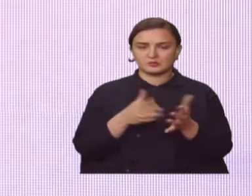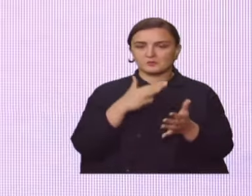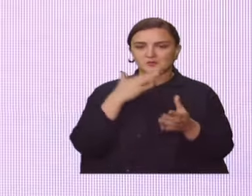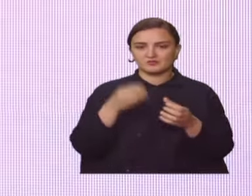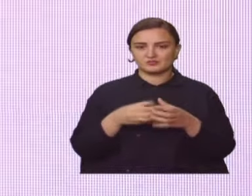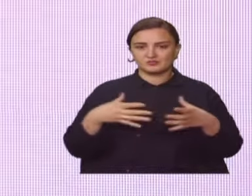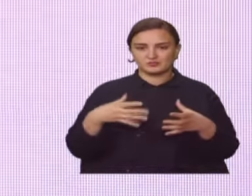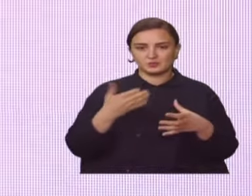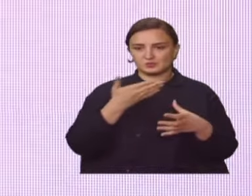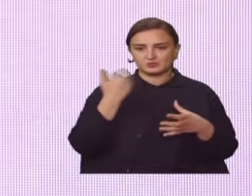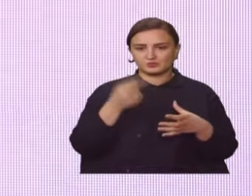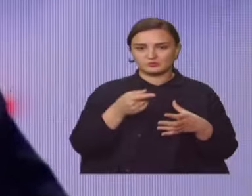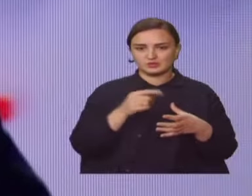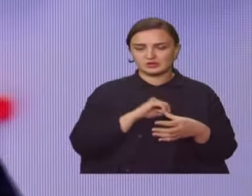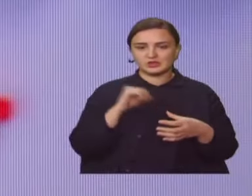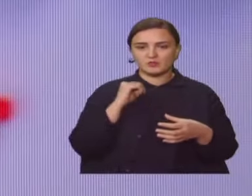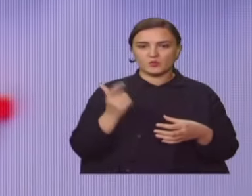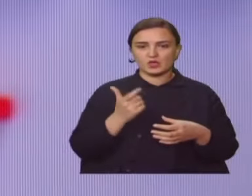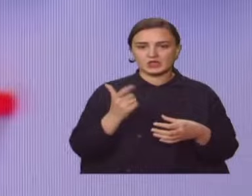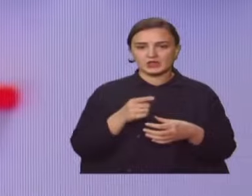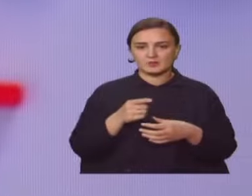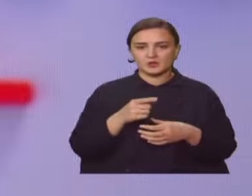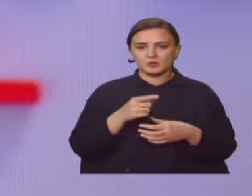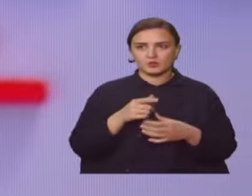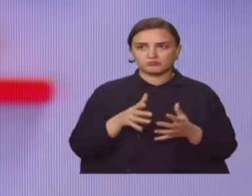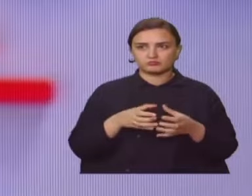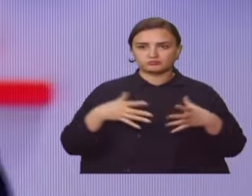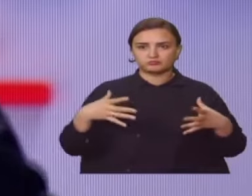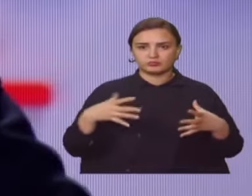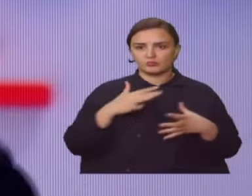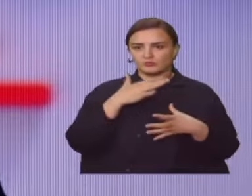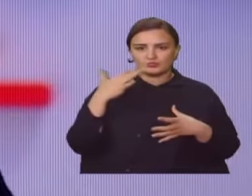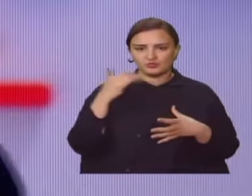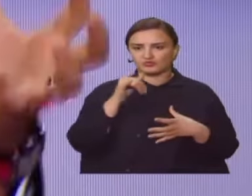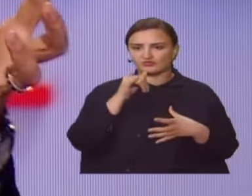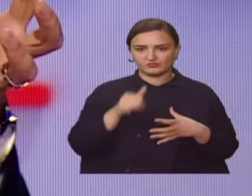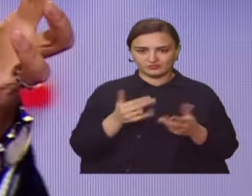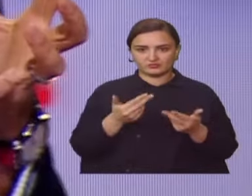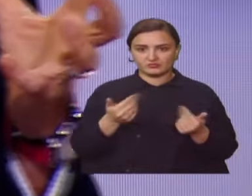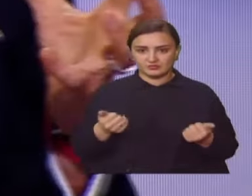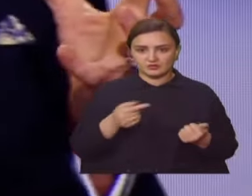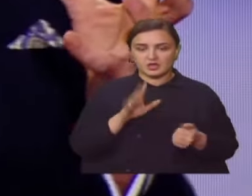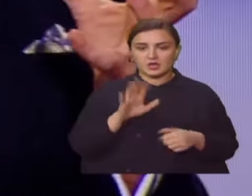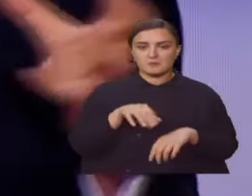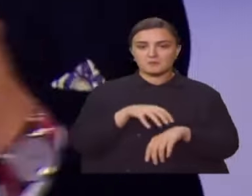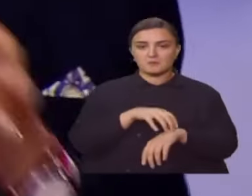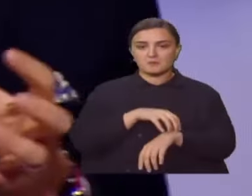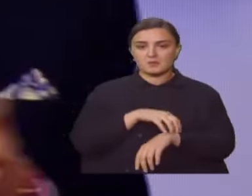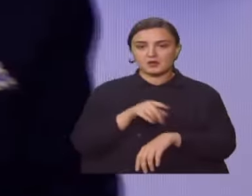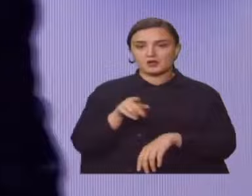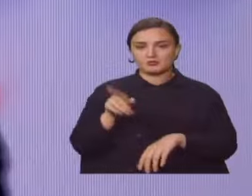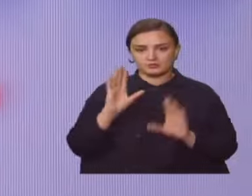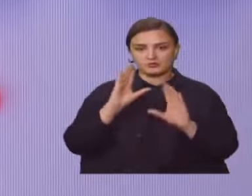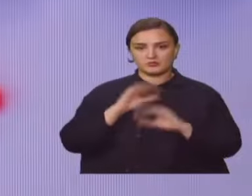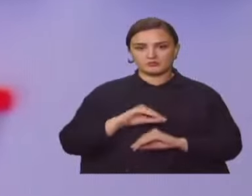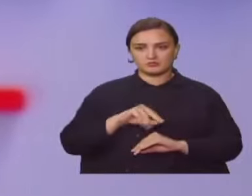დიდი დამოუკიდებლად ვერ შექმნათ ვთქვათ უმრავლესობა და ასე შემდეგ, ხო? თუ შევხედავთ იმ პარტიებს, რომლებსაც აქვთ